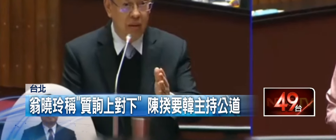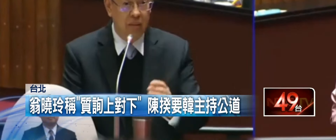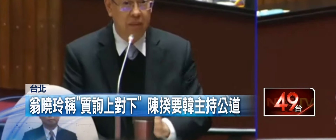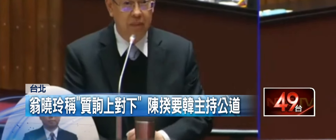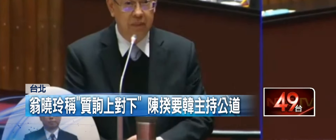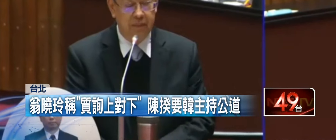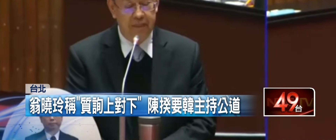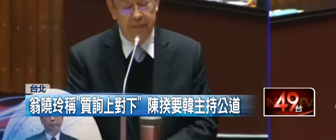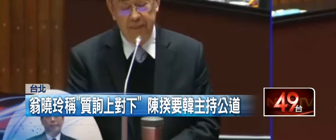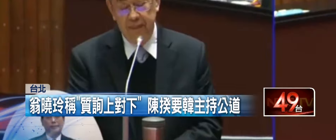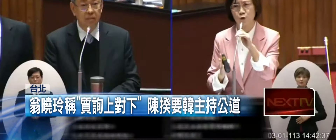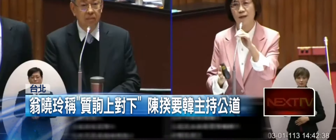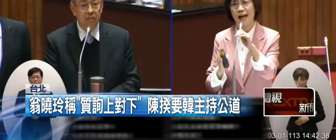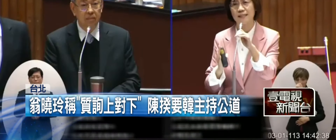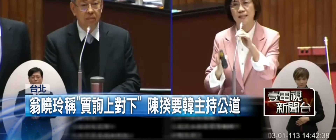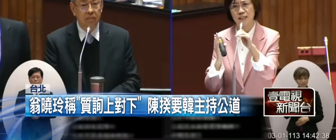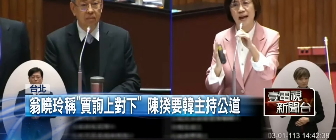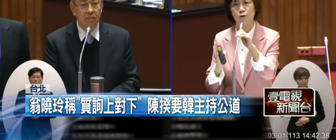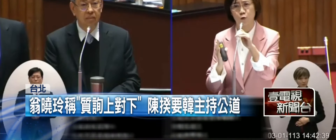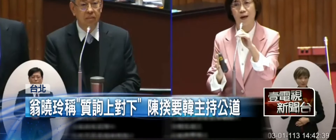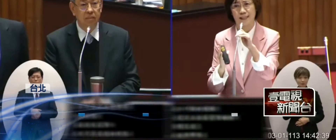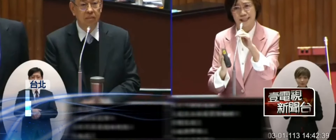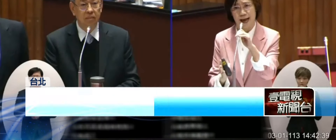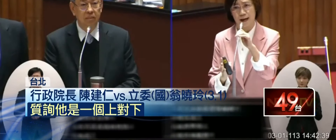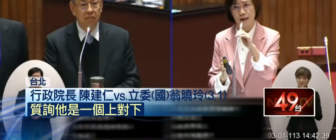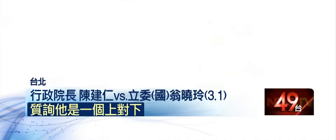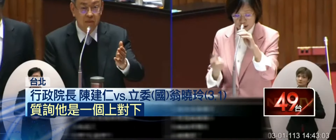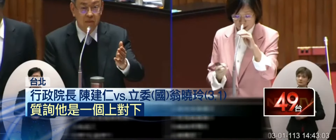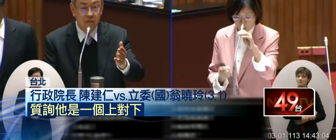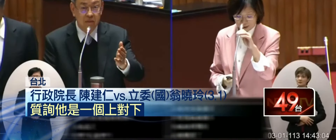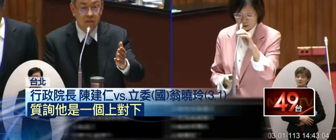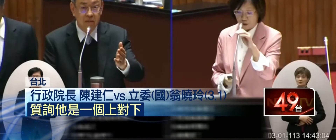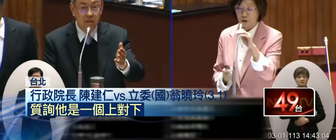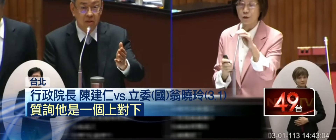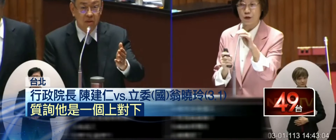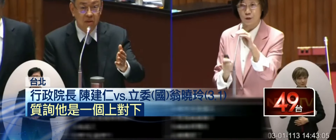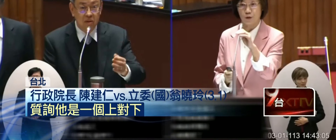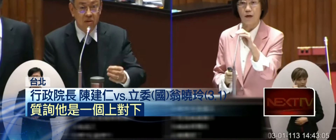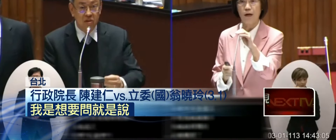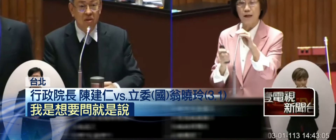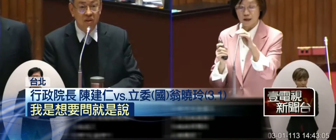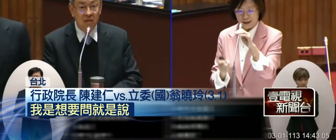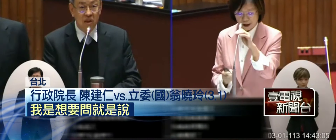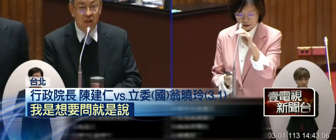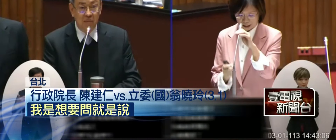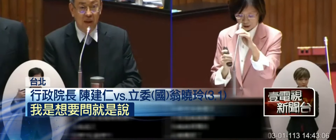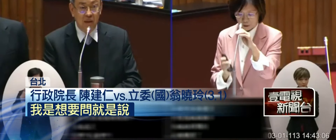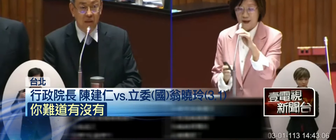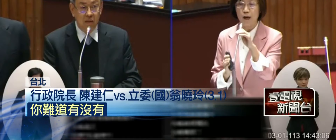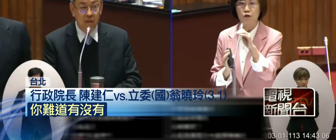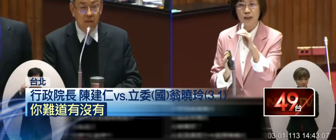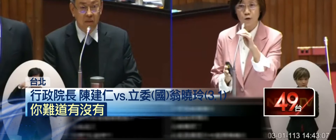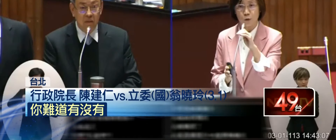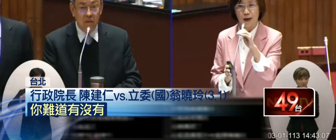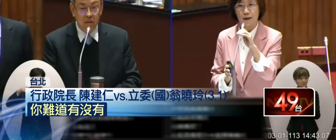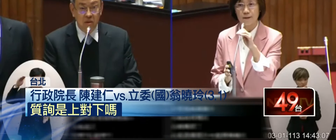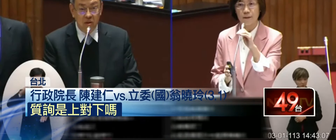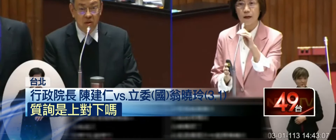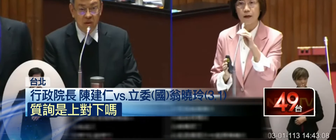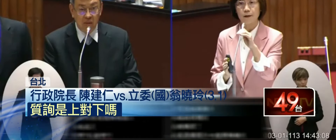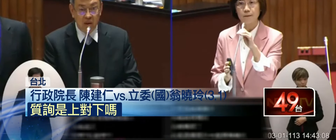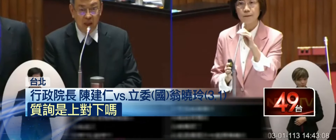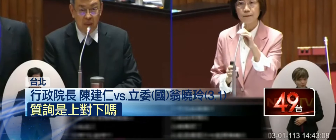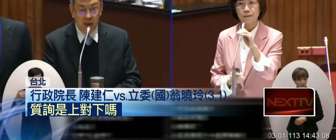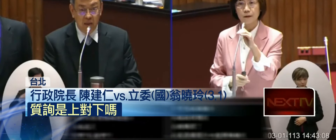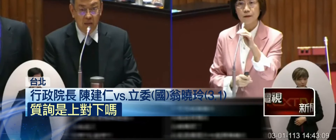来战火一触即发。 质询它是个上对下，我是想问，就是说 质询是上对下吗？ 有没有针对 质